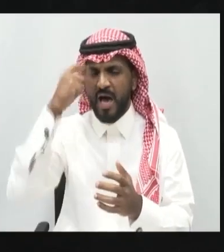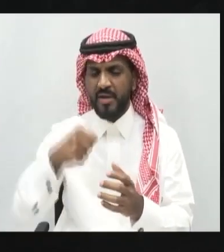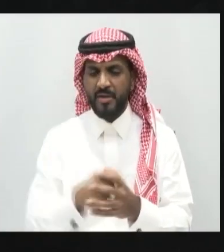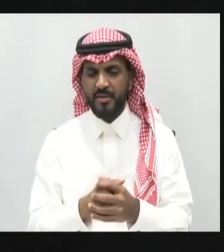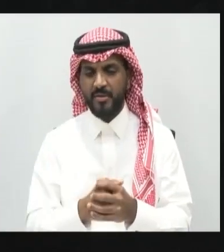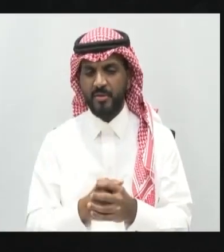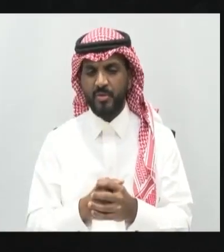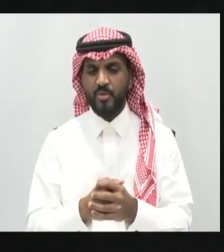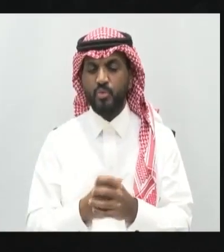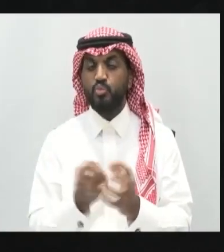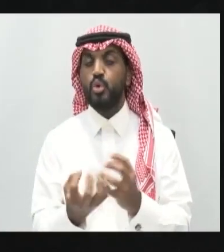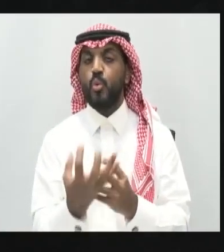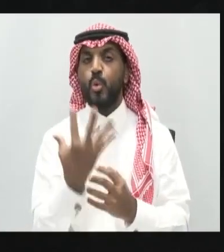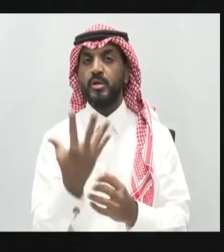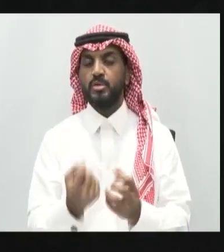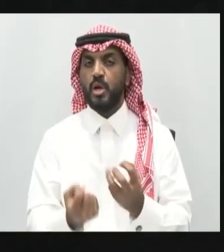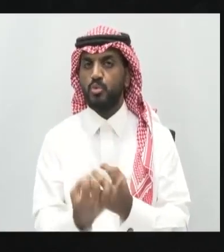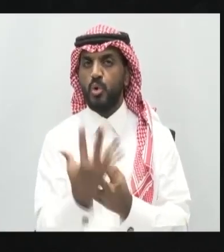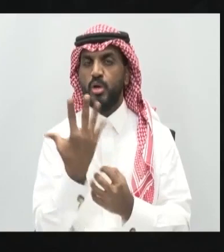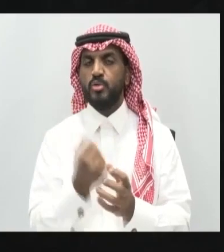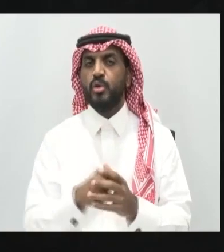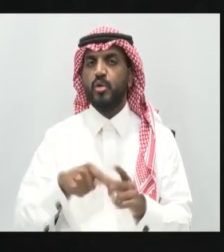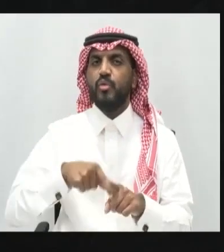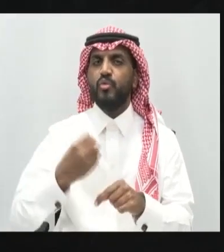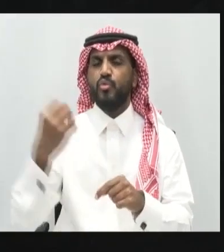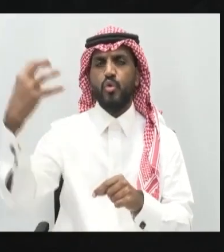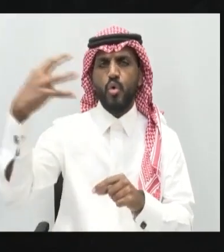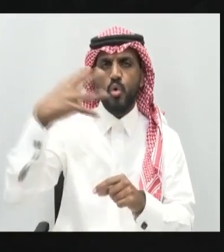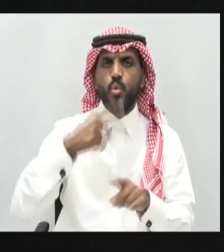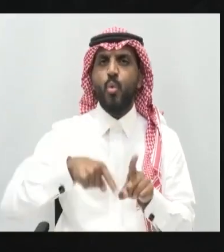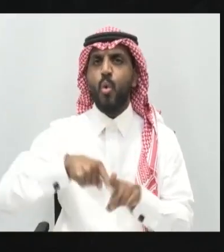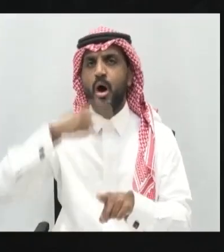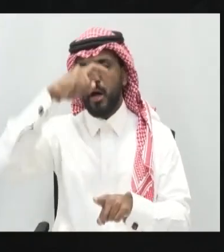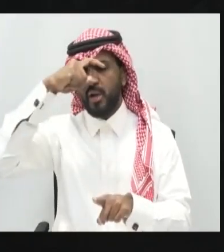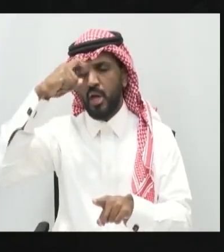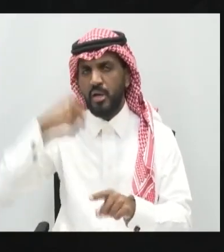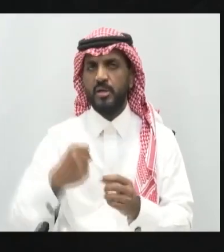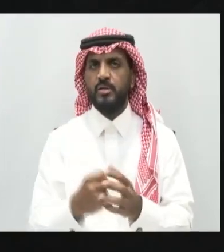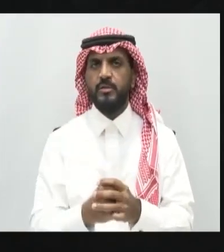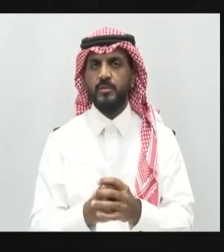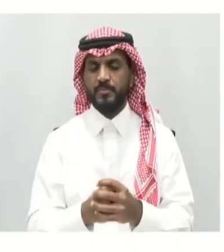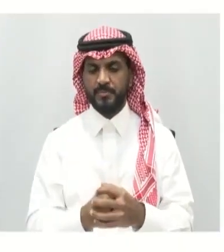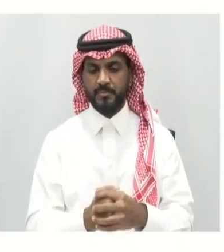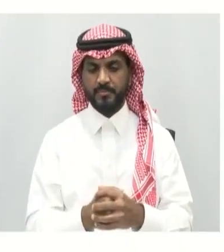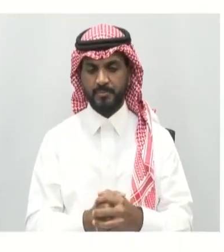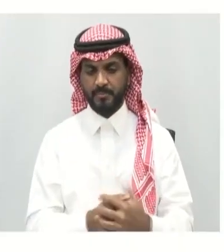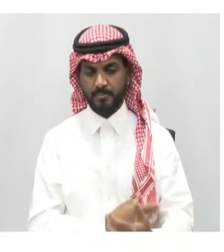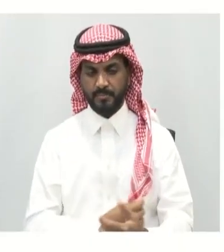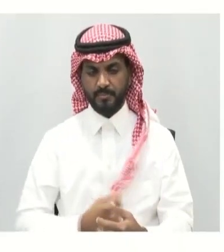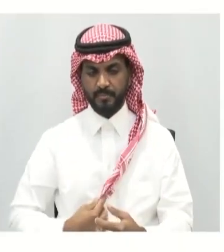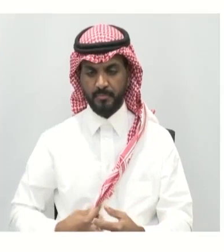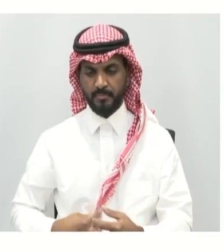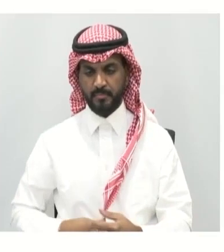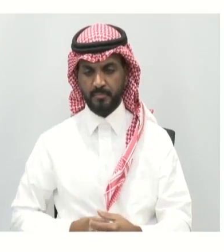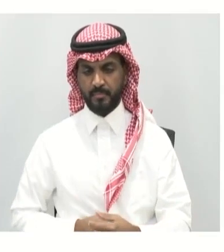منه ضوء وحراره يطلع منه ضوء وحراره ويمدنا فيها طيب تعالوا نشوف مع بعض